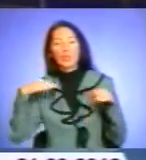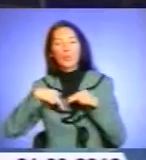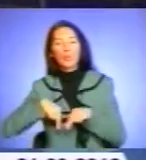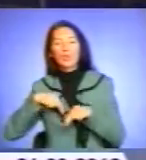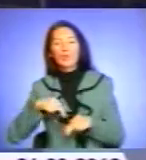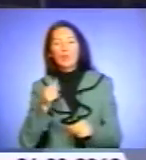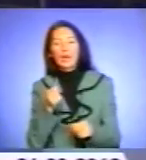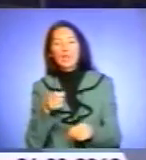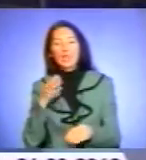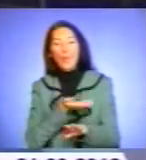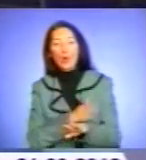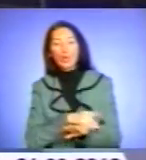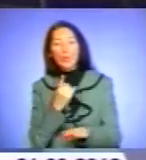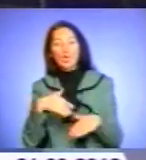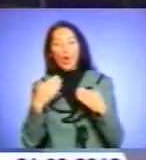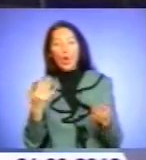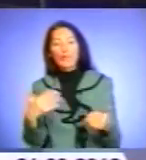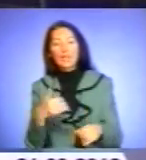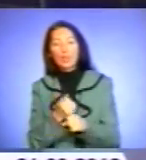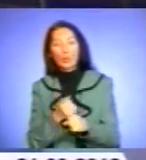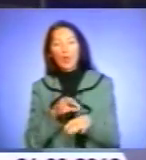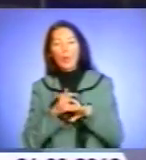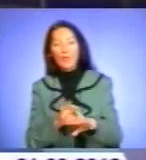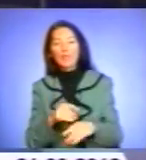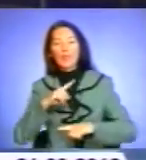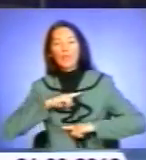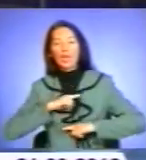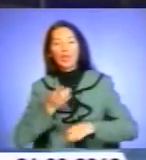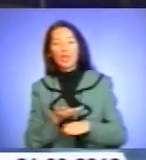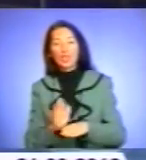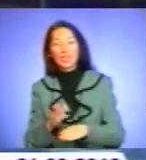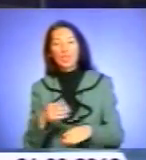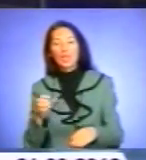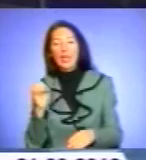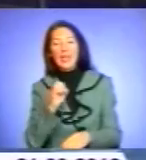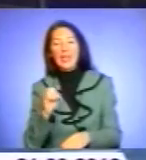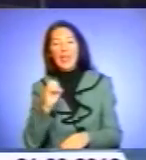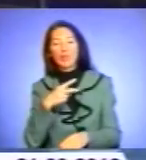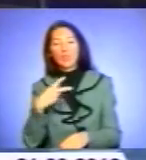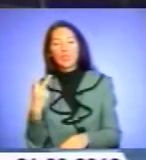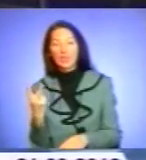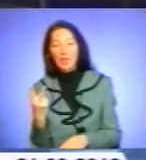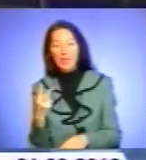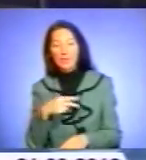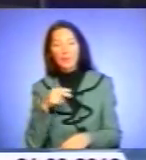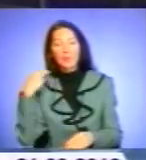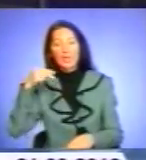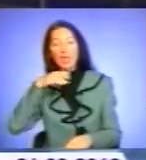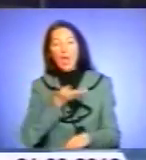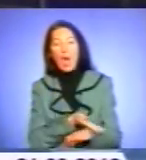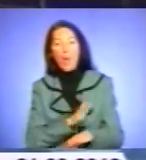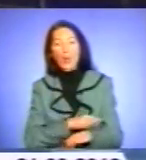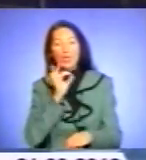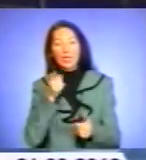вже зроблено – це проведення фінальної частини чемпіонату з футболу Євро-2012. Президент Польщі також назвав